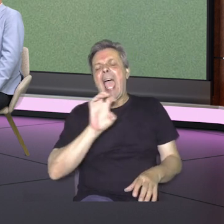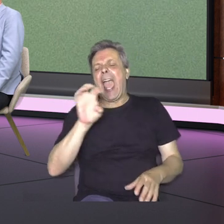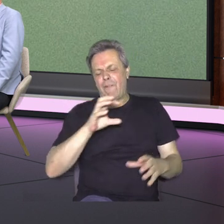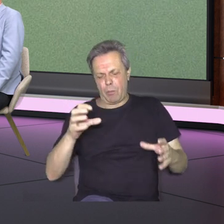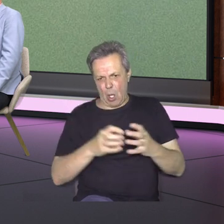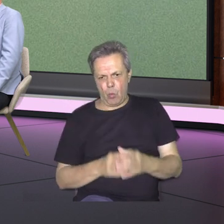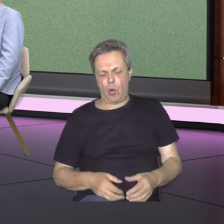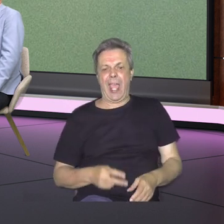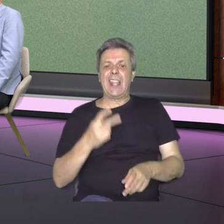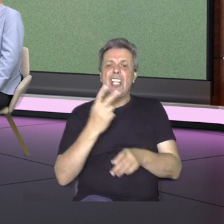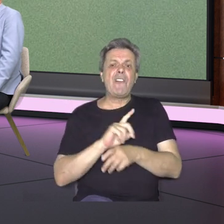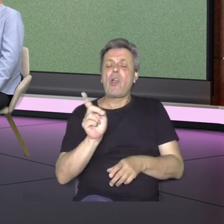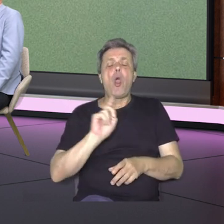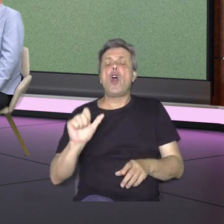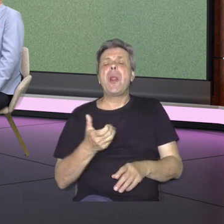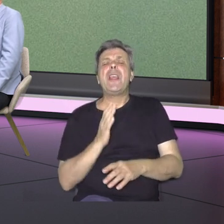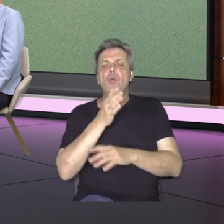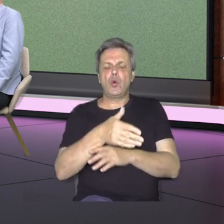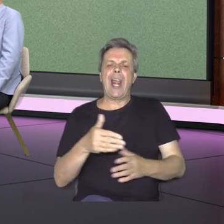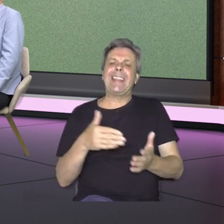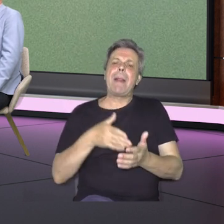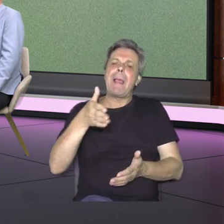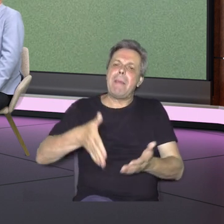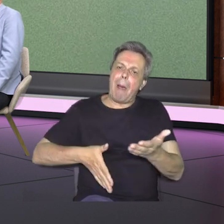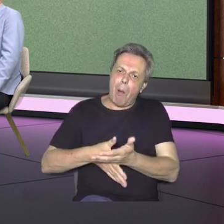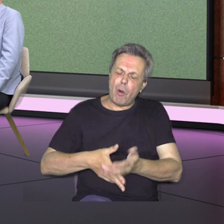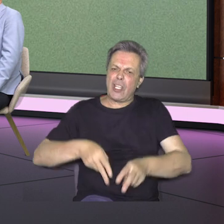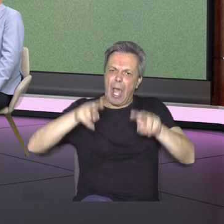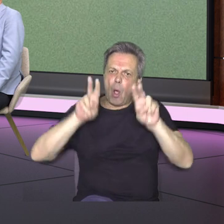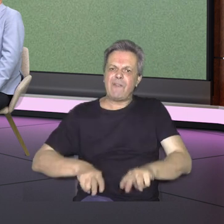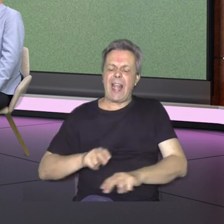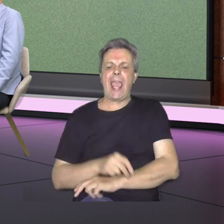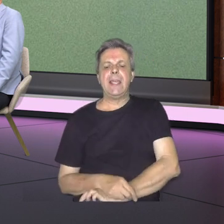unije. Zemlje koje još nisu ušle, treba im pomoći